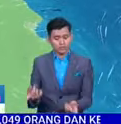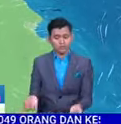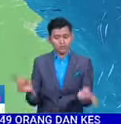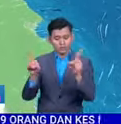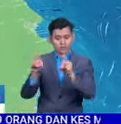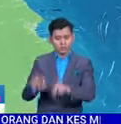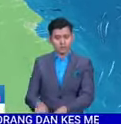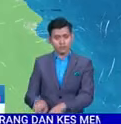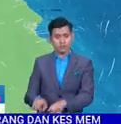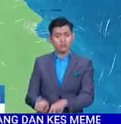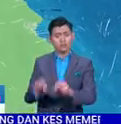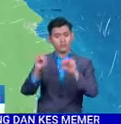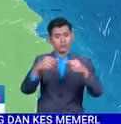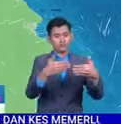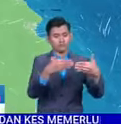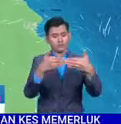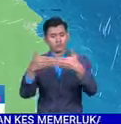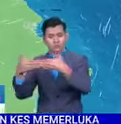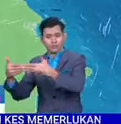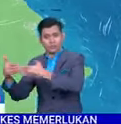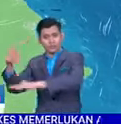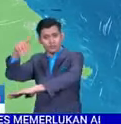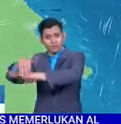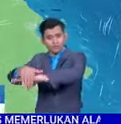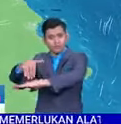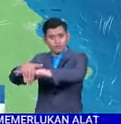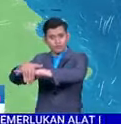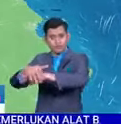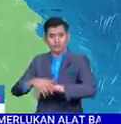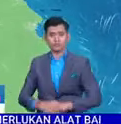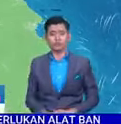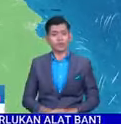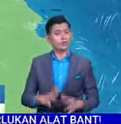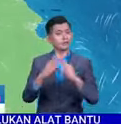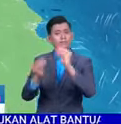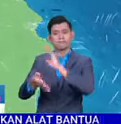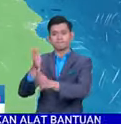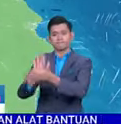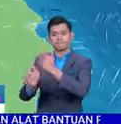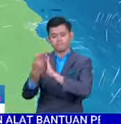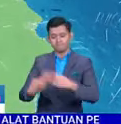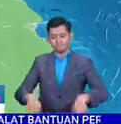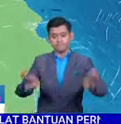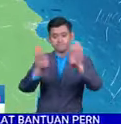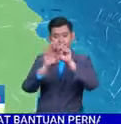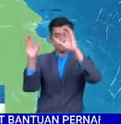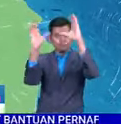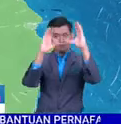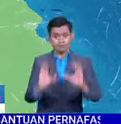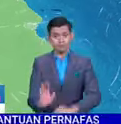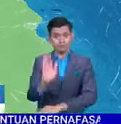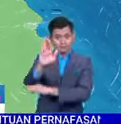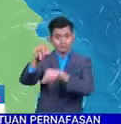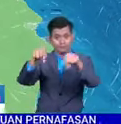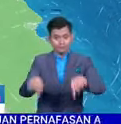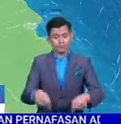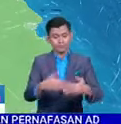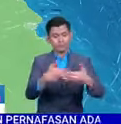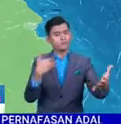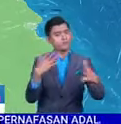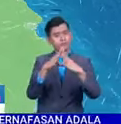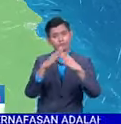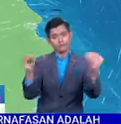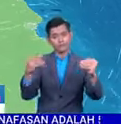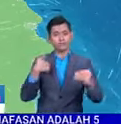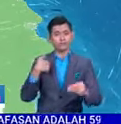dijangka boleh berlanjutan sehingga ke awal malam nanti. Baiklah, sekian sahaja informasi cuaca pada petang ini. Sebelum